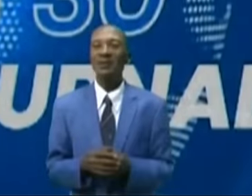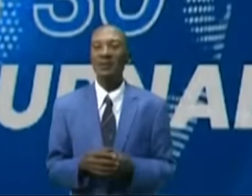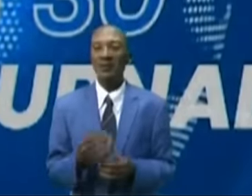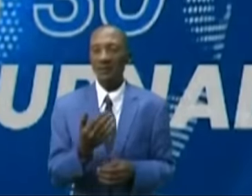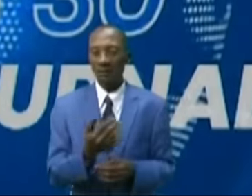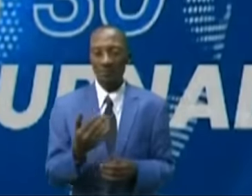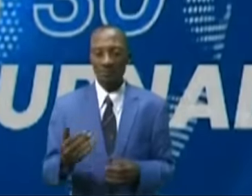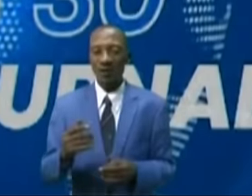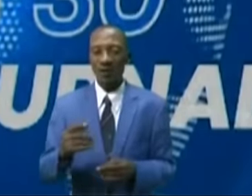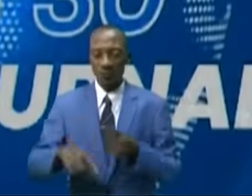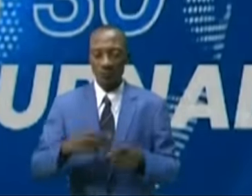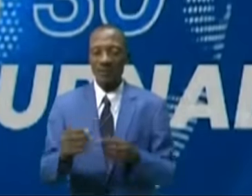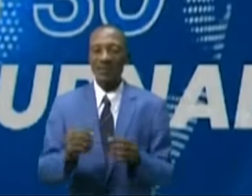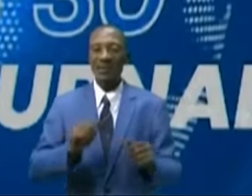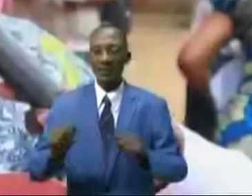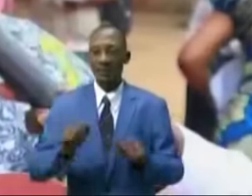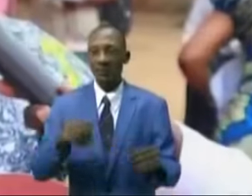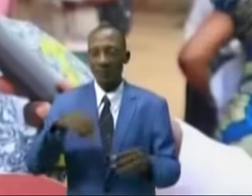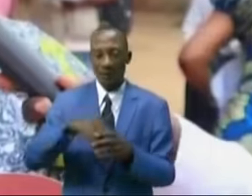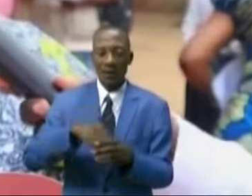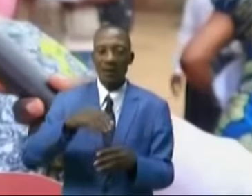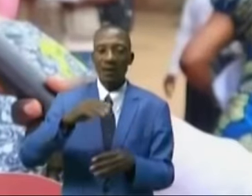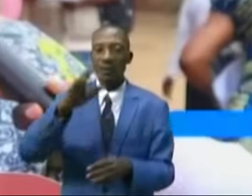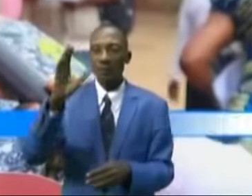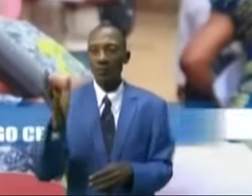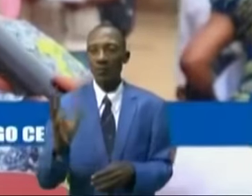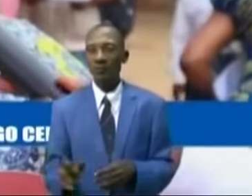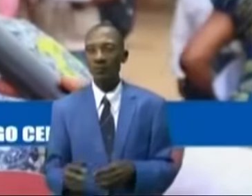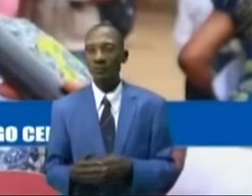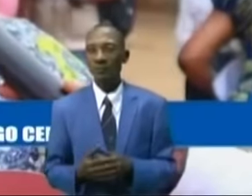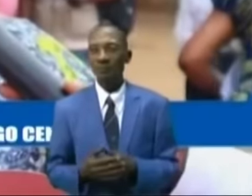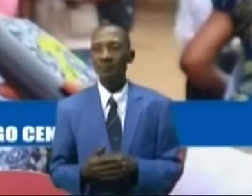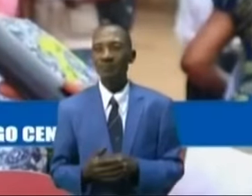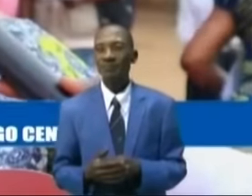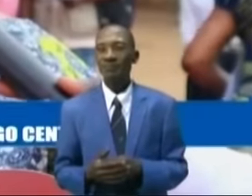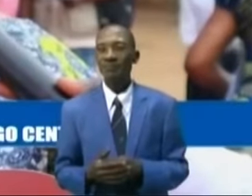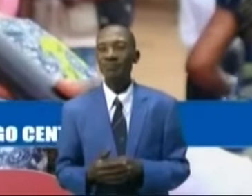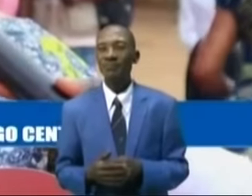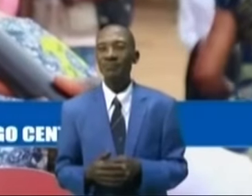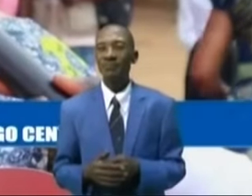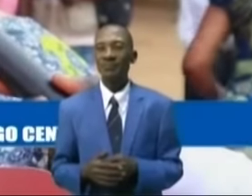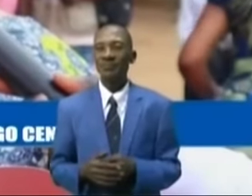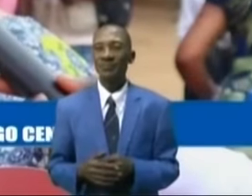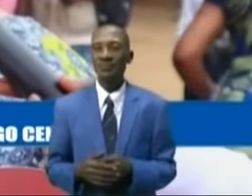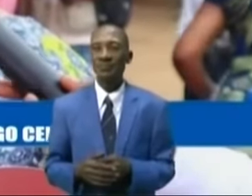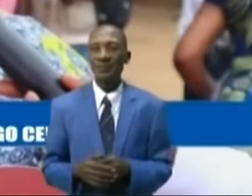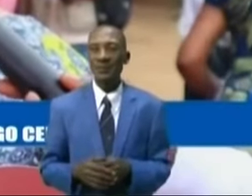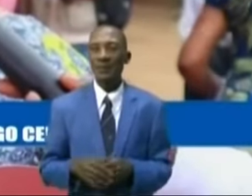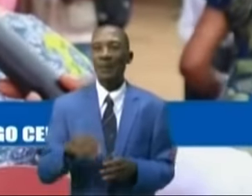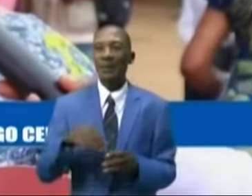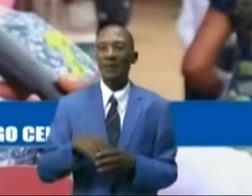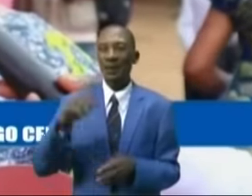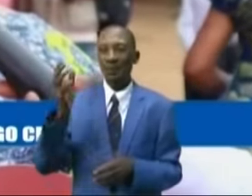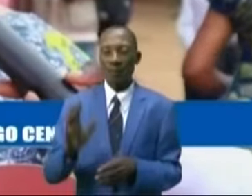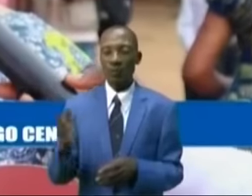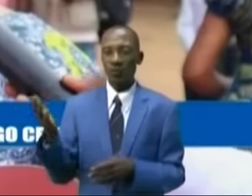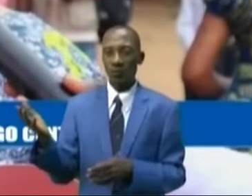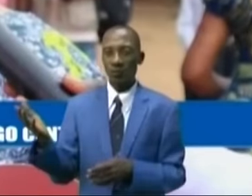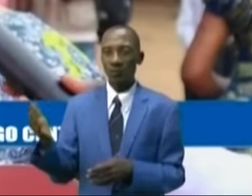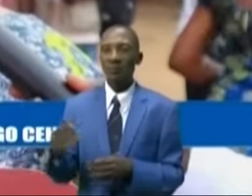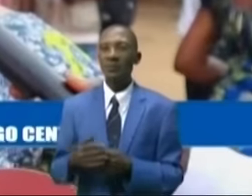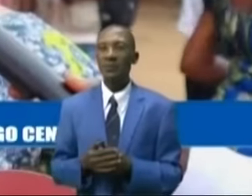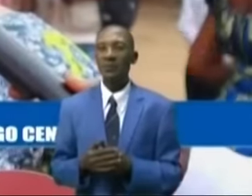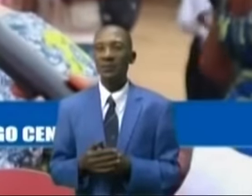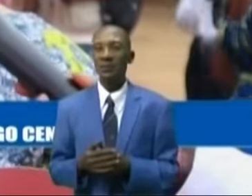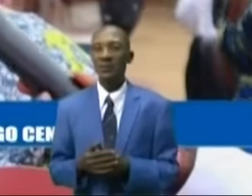ville de Matadi. Suivez. Je tiens à exprimer ma profonde gratitude à son Excellence, Monsieur